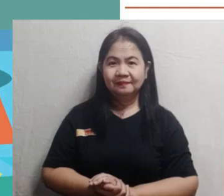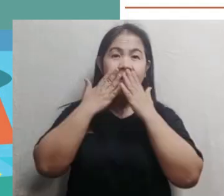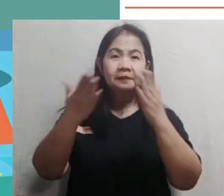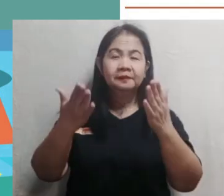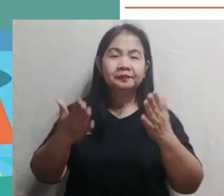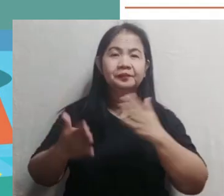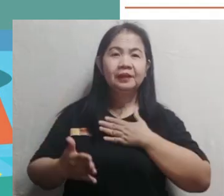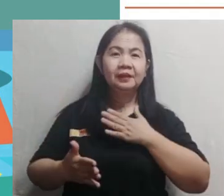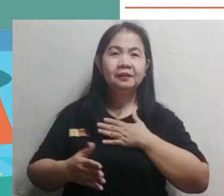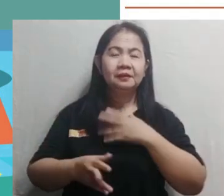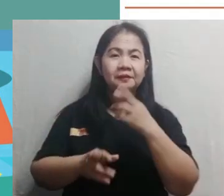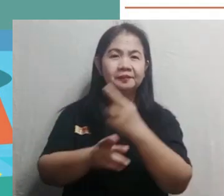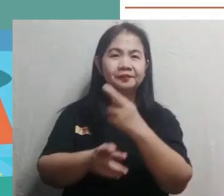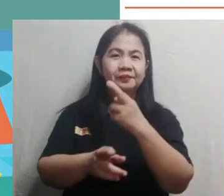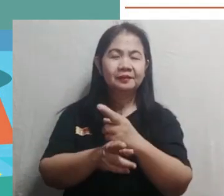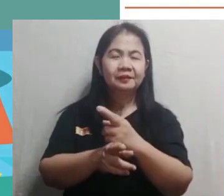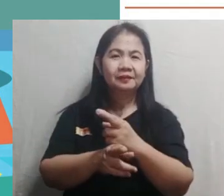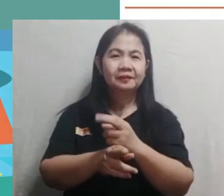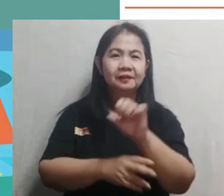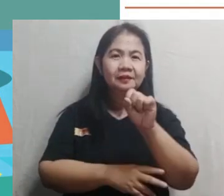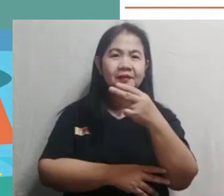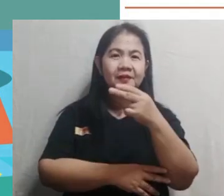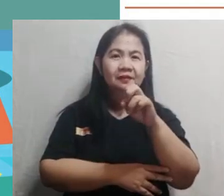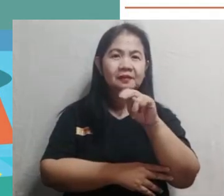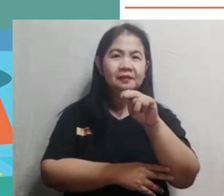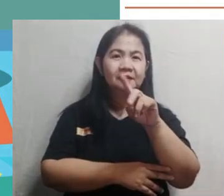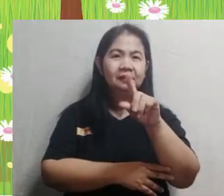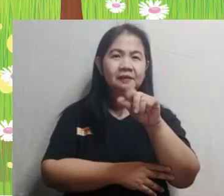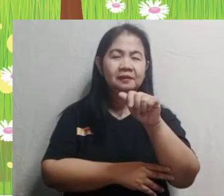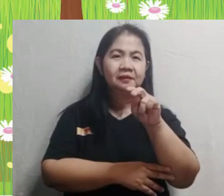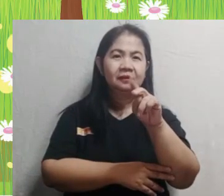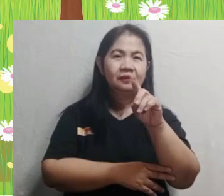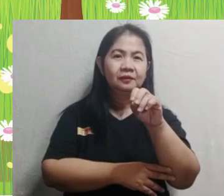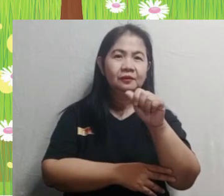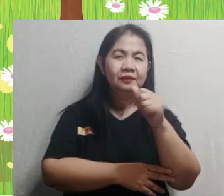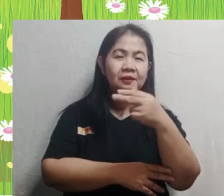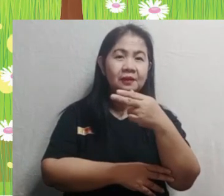Salamat sa aking karapatan ni Shenandoah T. Quek.